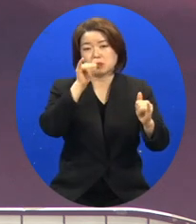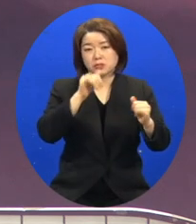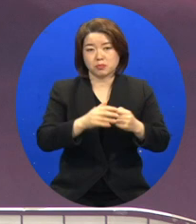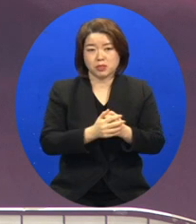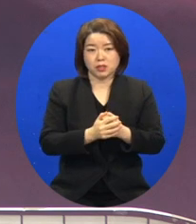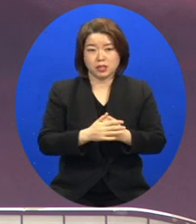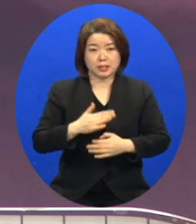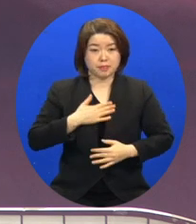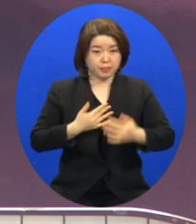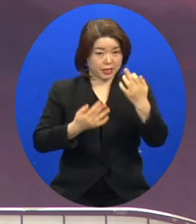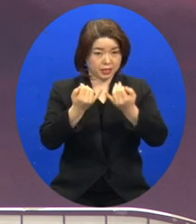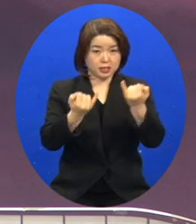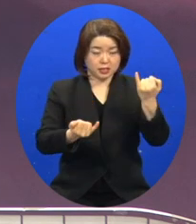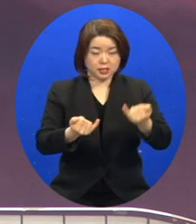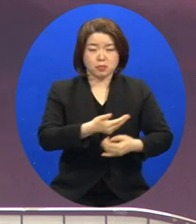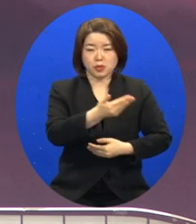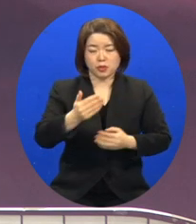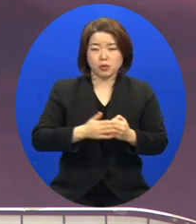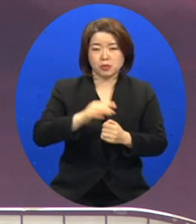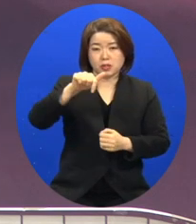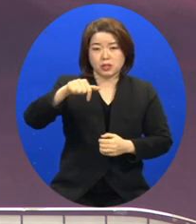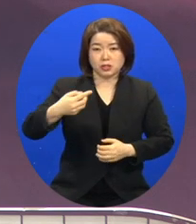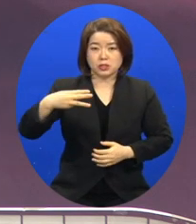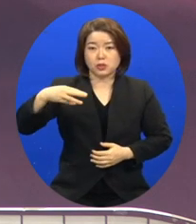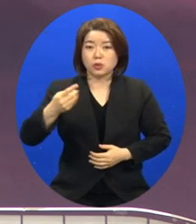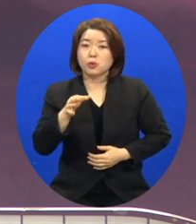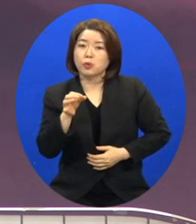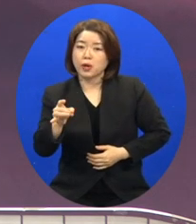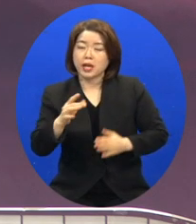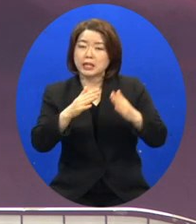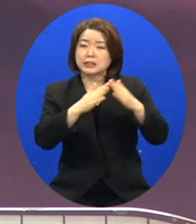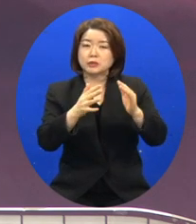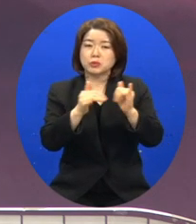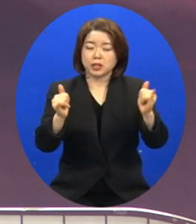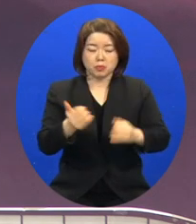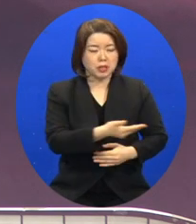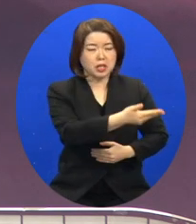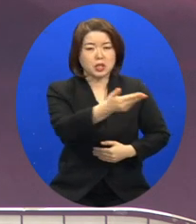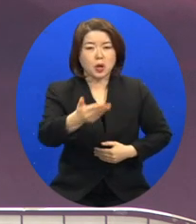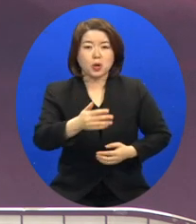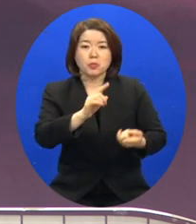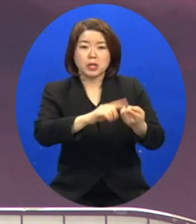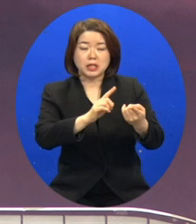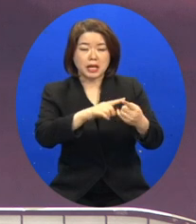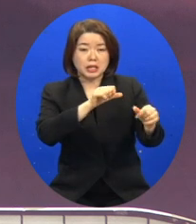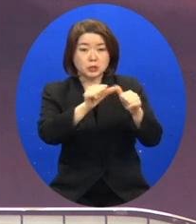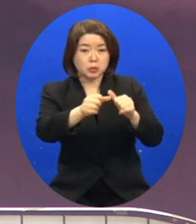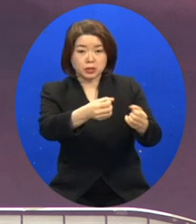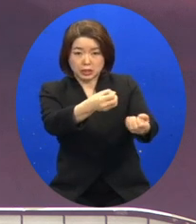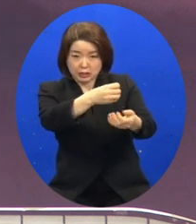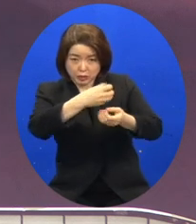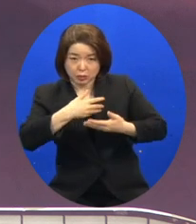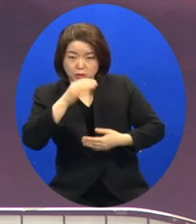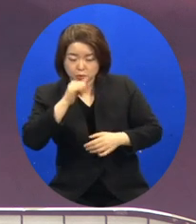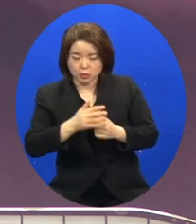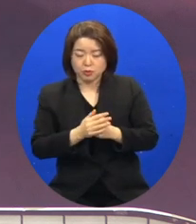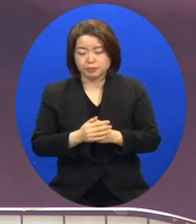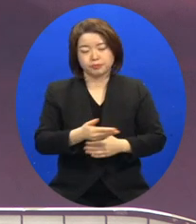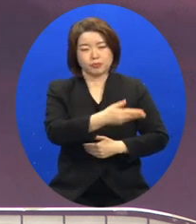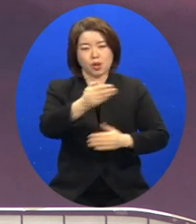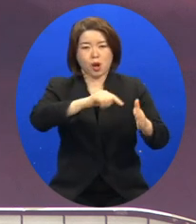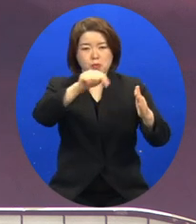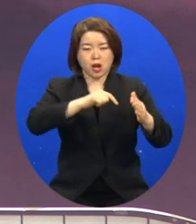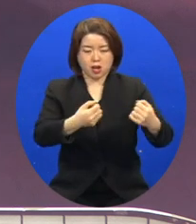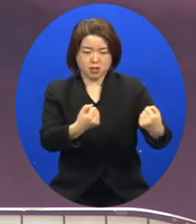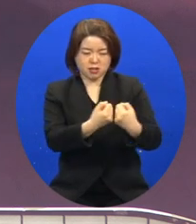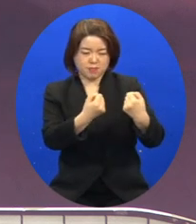형제자매 여러분 근로의 집 사람들이 여러분의 소식을 전해 주어서 나는 여러분 가운데에 분쟁이 있다는